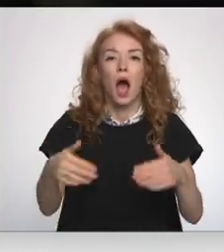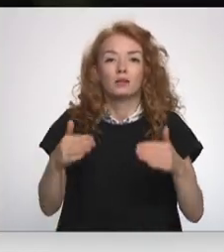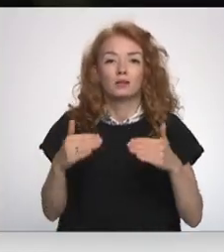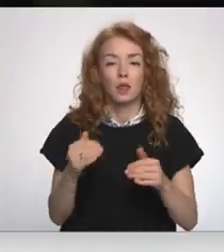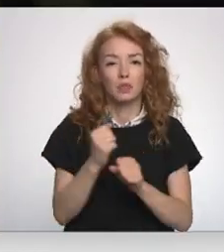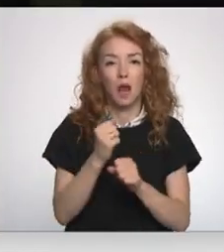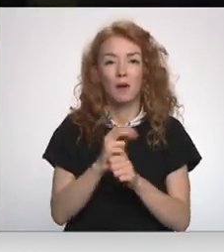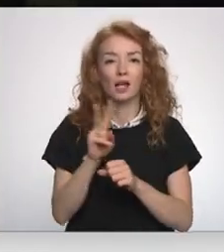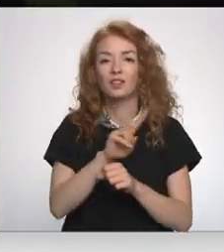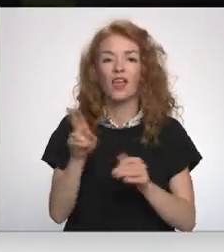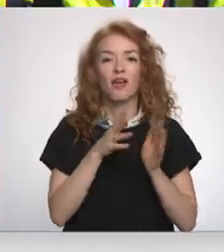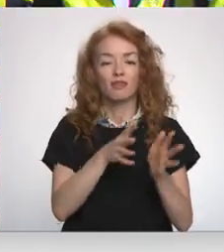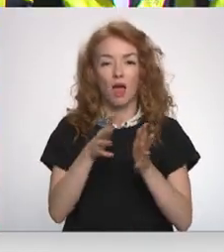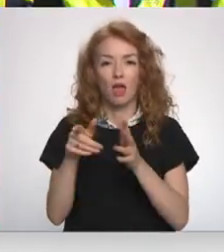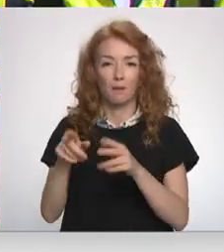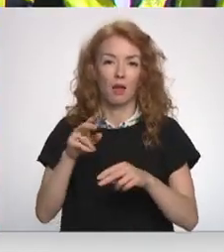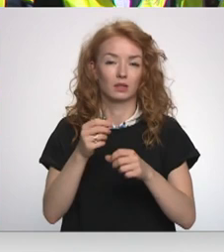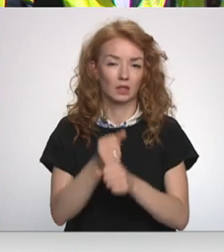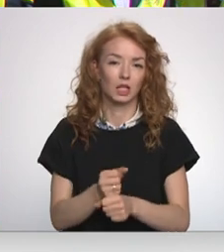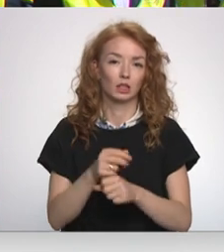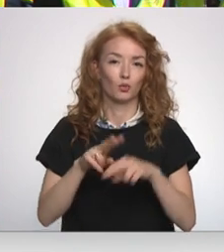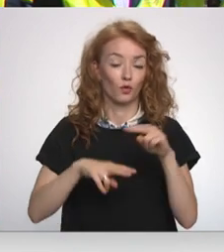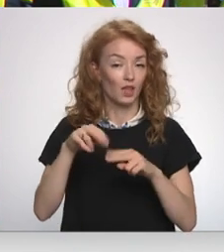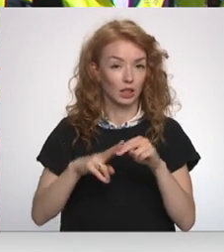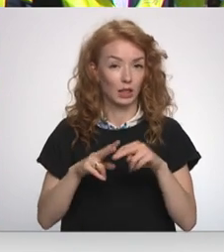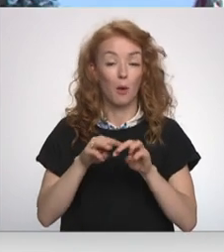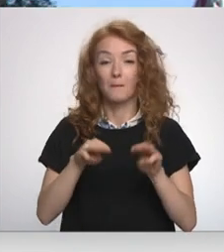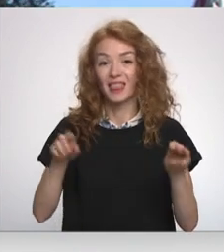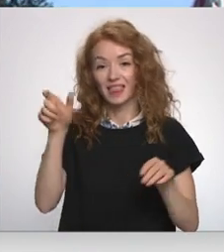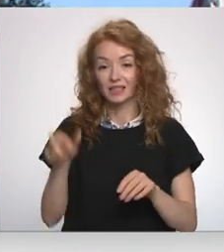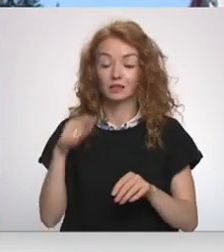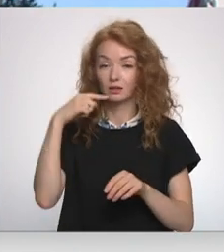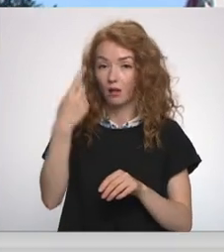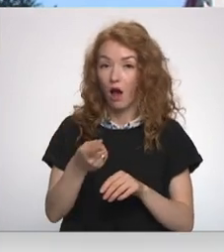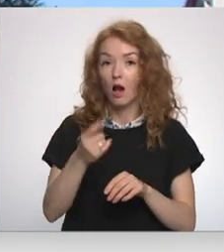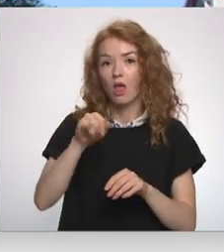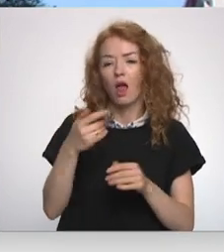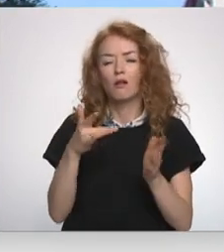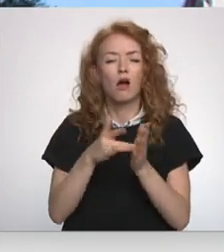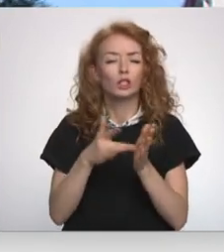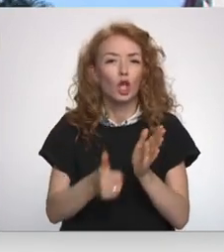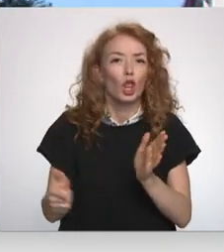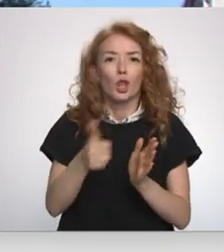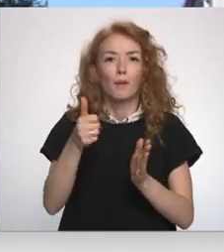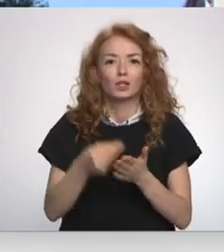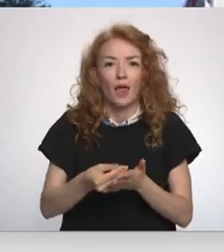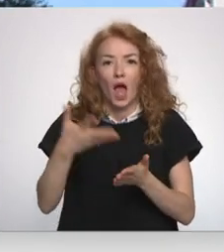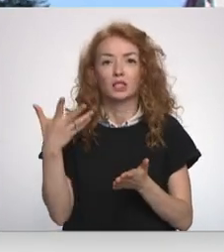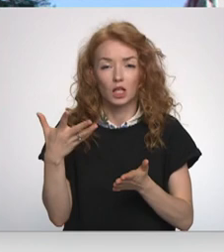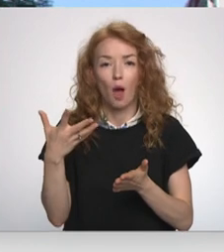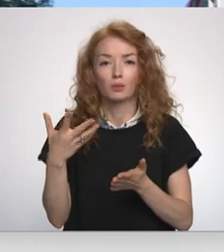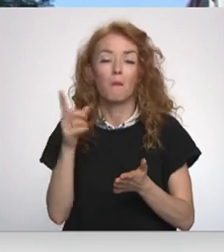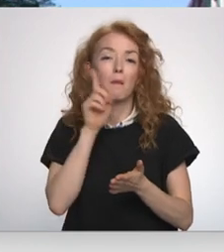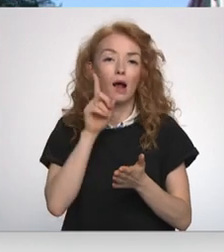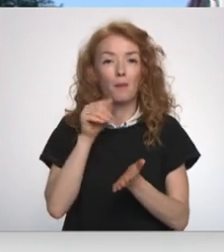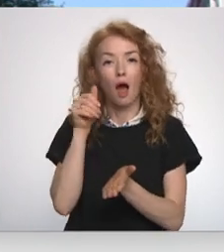kas neietekmē paša dzelzceļa būvniecību. Iespējams, ka ja ir kāds īpašs sadārdzinājums, mēs varam atteikties pagaidām